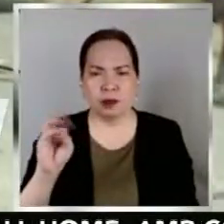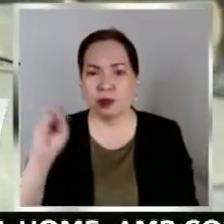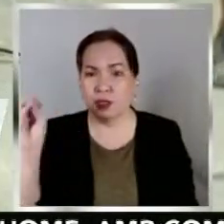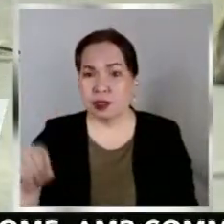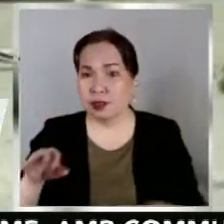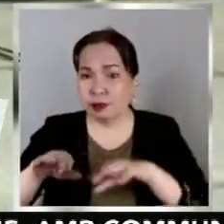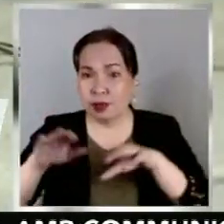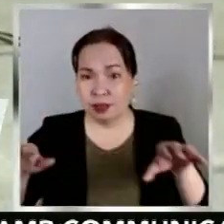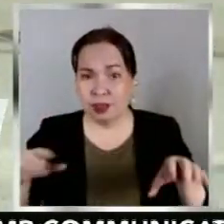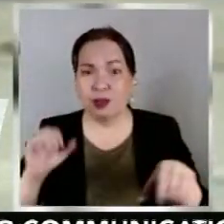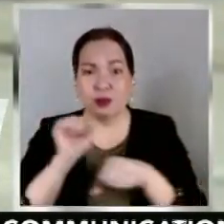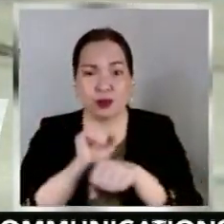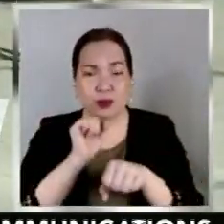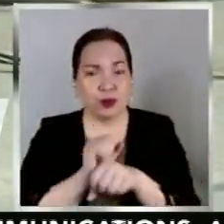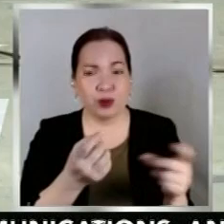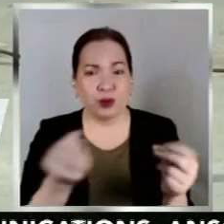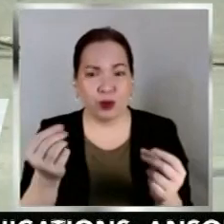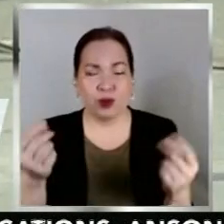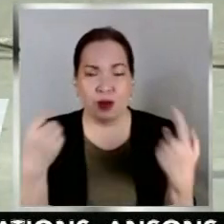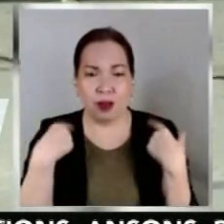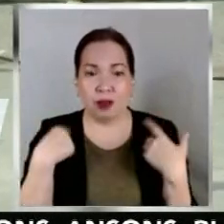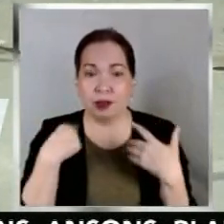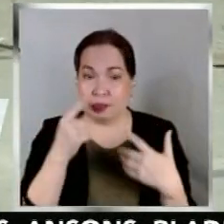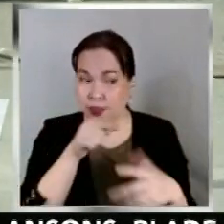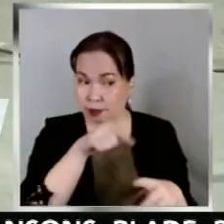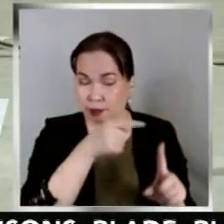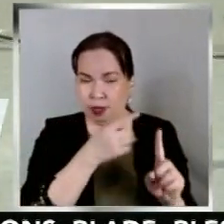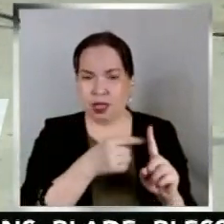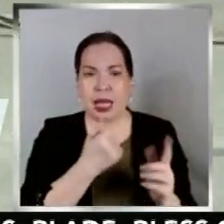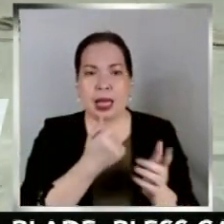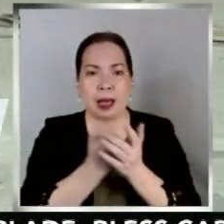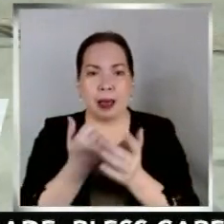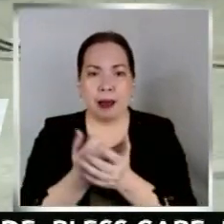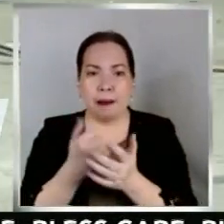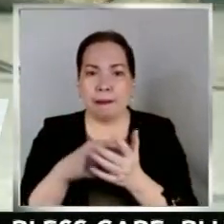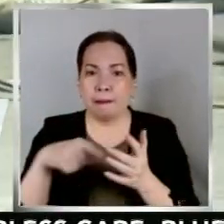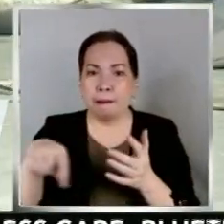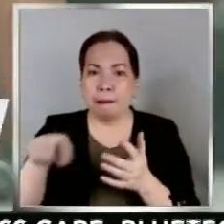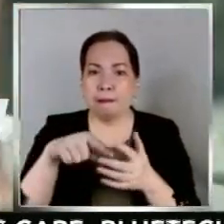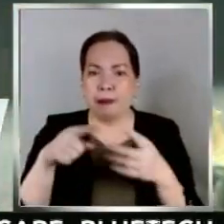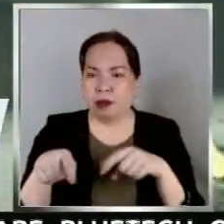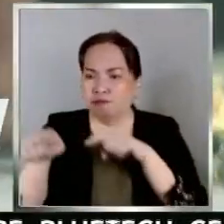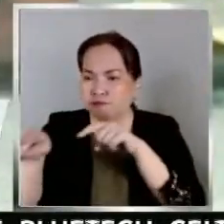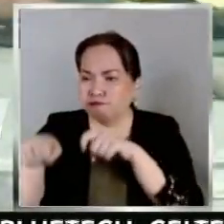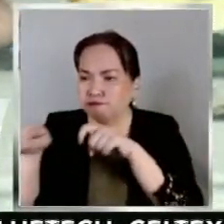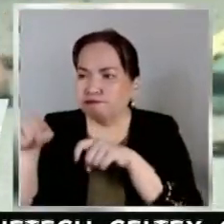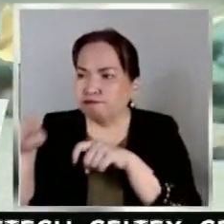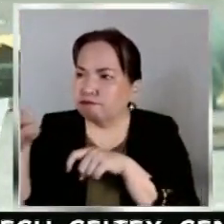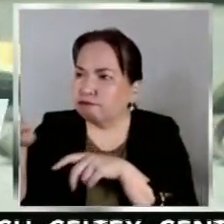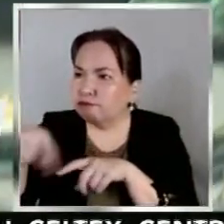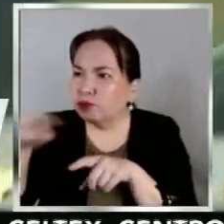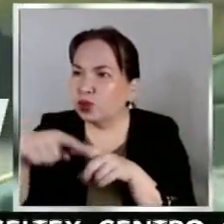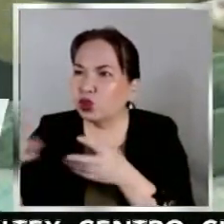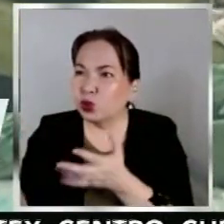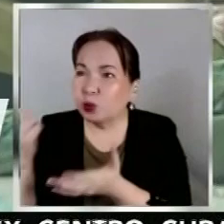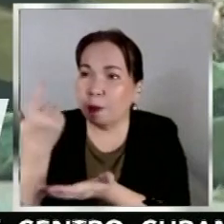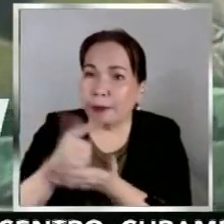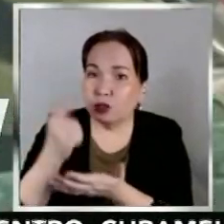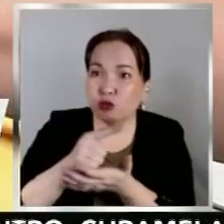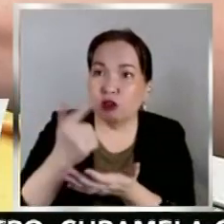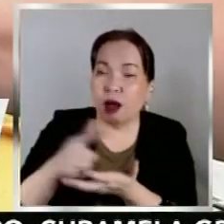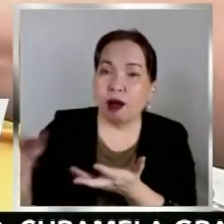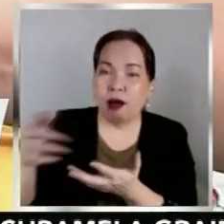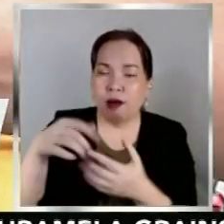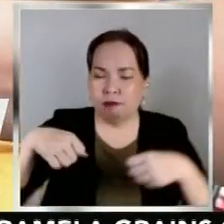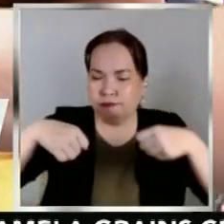Ang batang ito nga, tumutulong sa ama niya sa pagkakamada ng mga kinalakal na foam sa kanilang tricycle. Pero hindi naman daw ito regular na trabaho. Upo